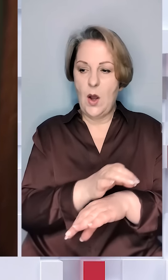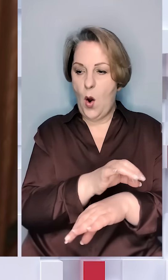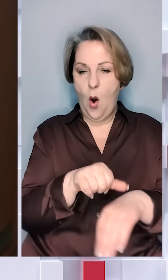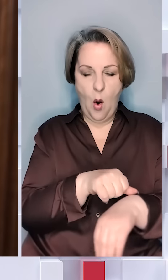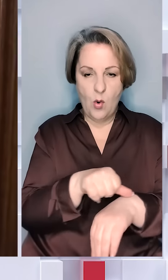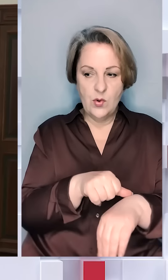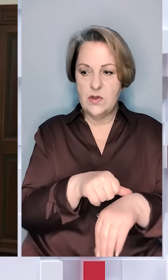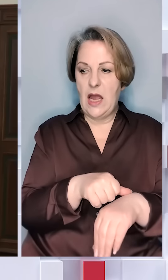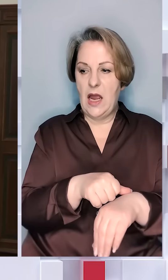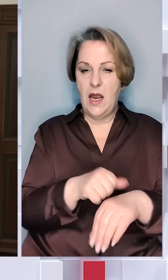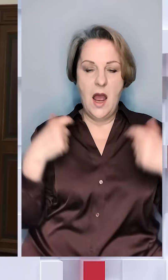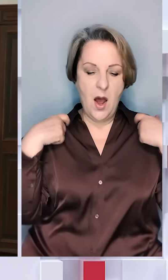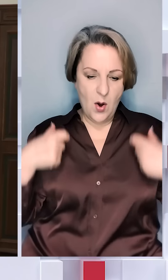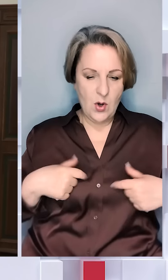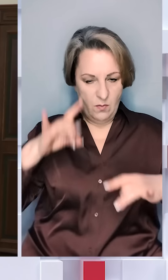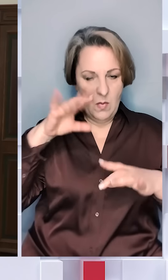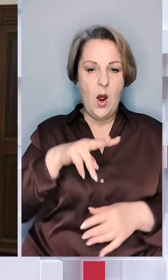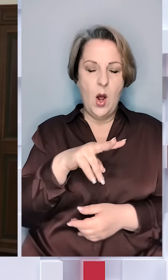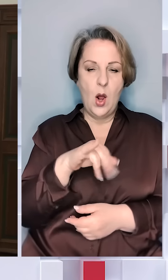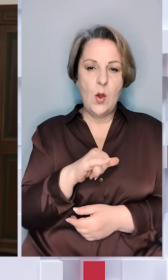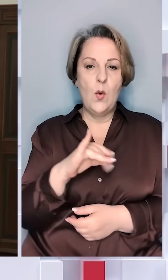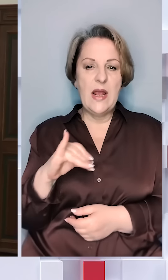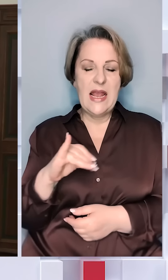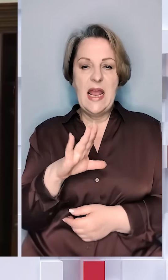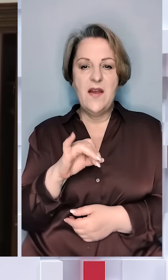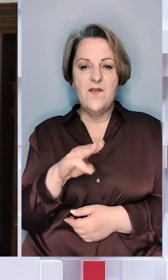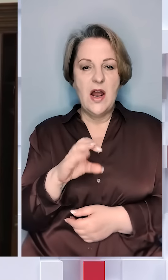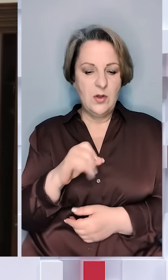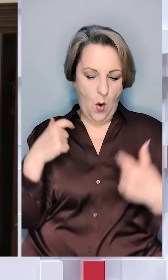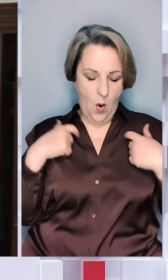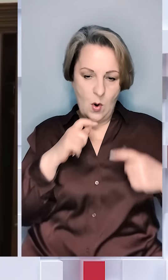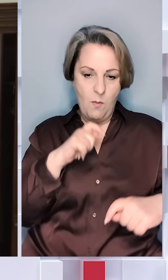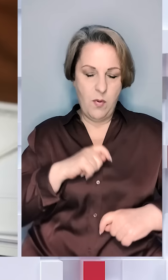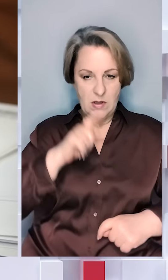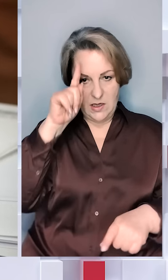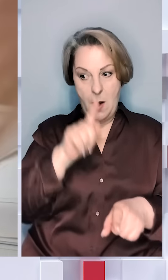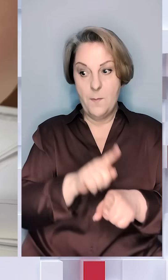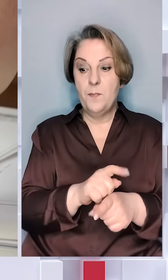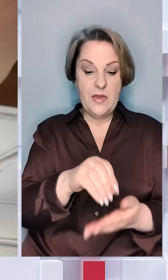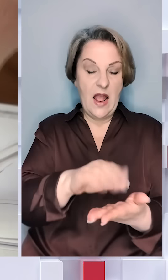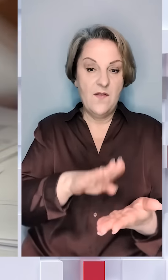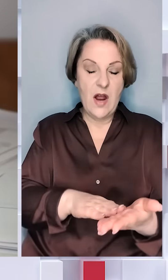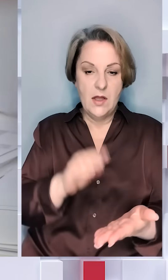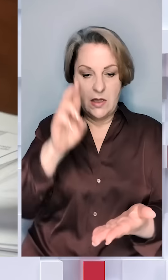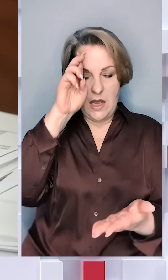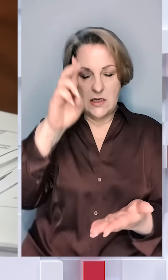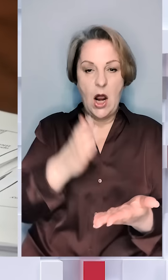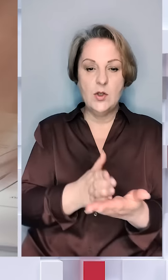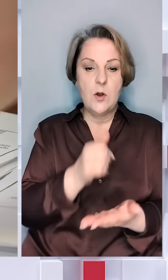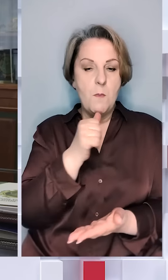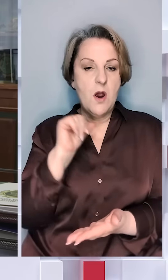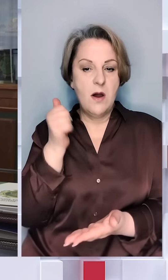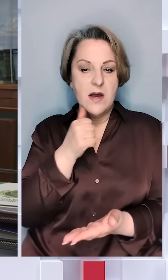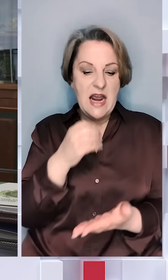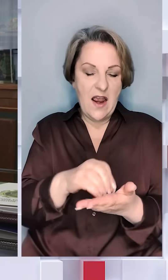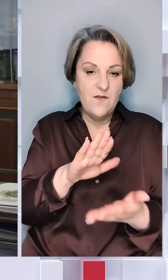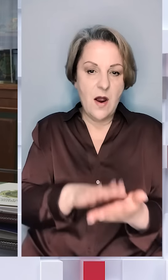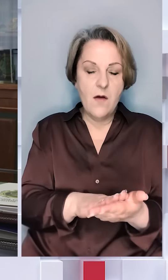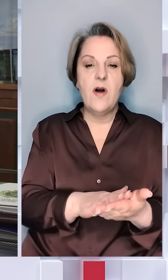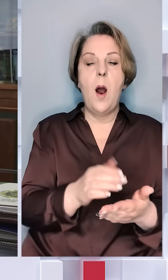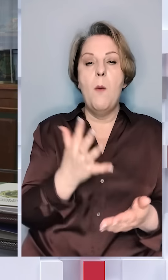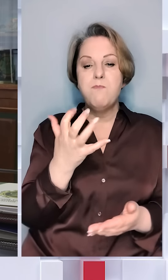відомого бренду. Louis Vuitton знаю, в мене є рюкзак, я його задекларував. Рюкзак мені подарував брат. У декларації держслужбовця за минулий рік вказано